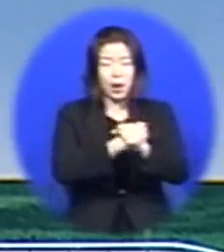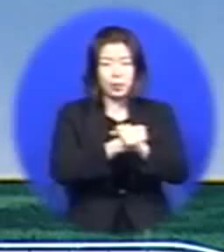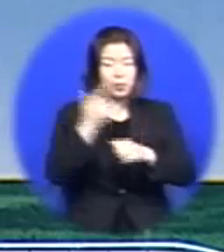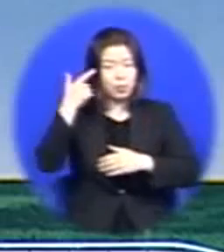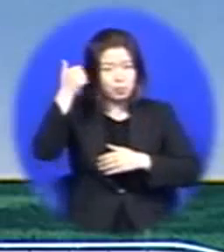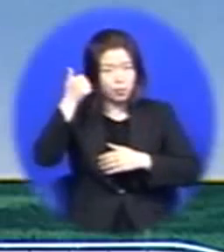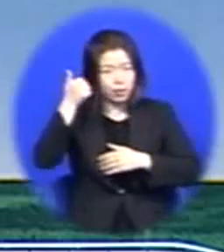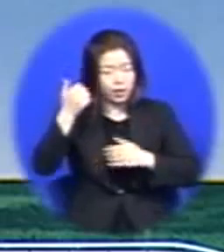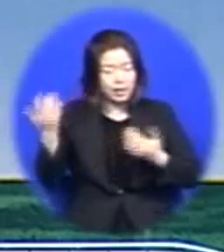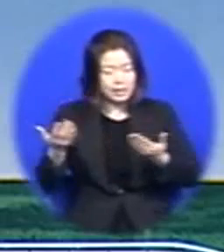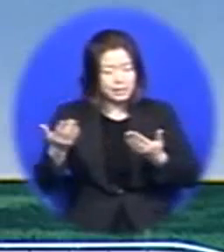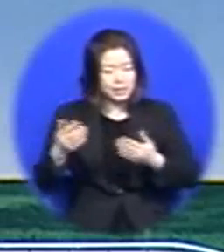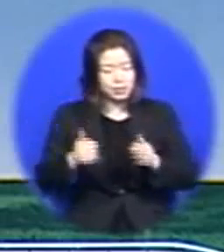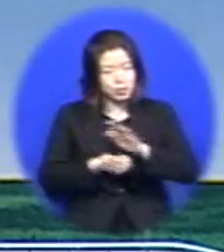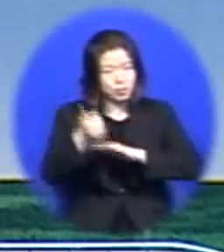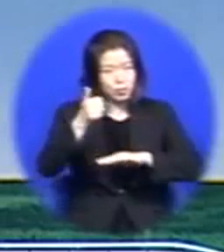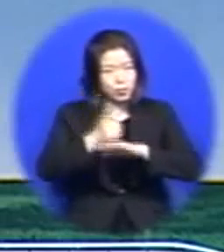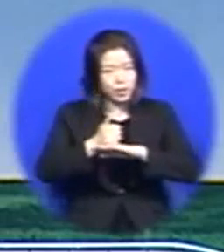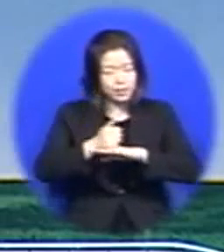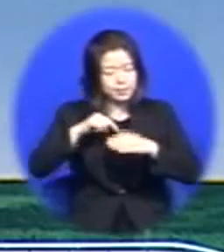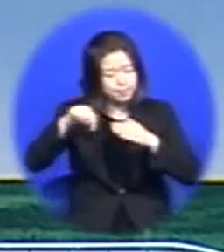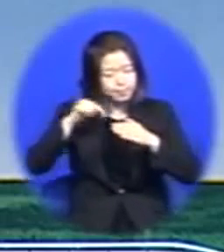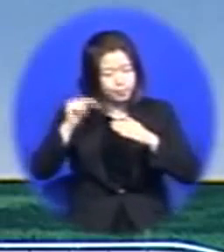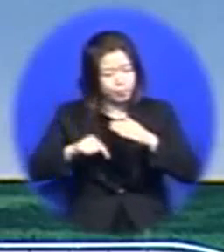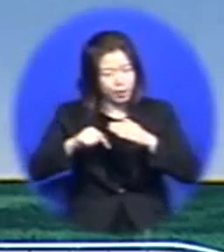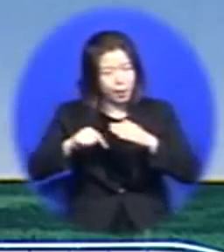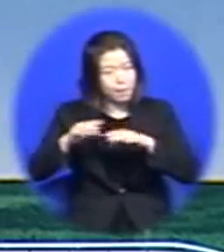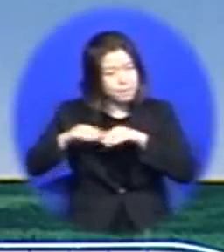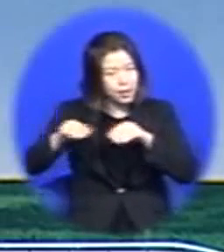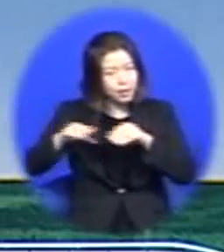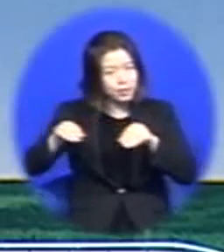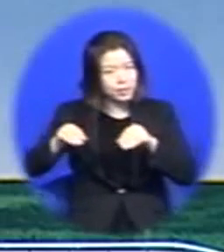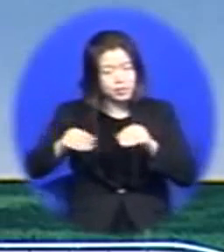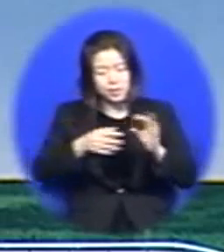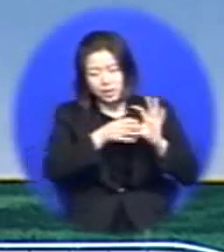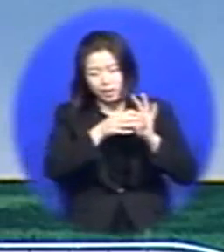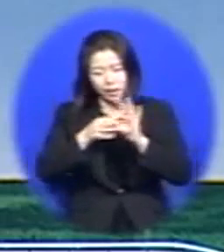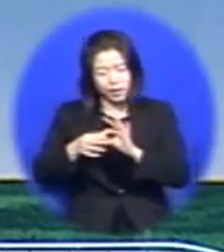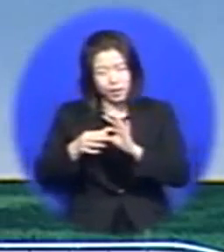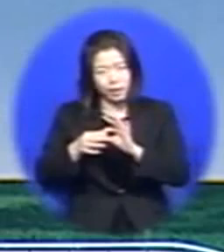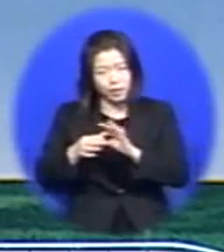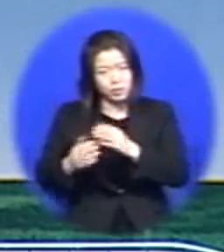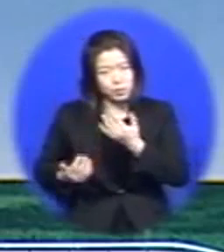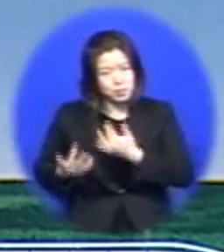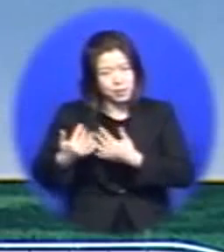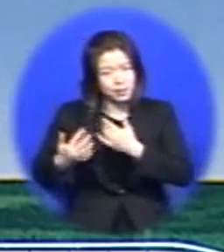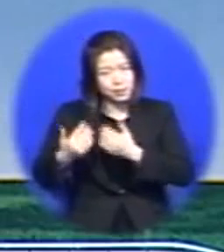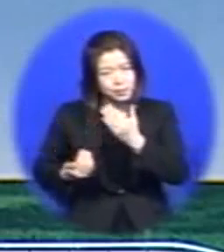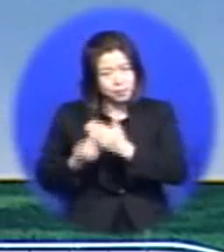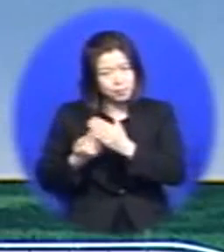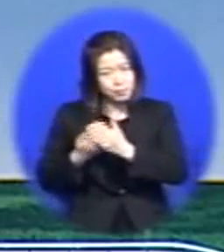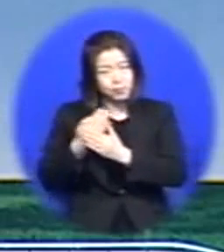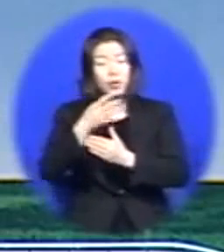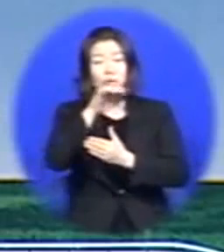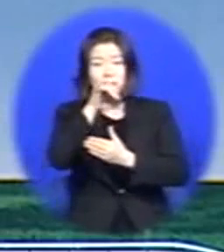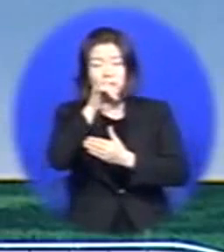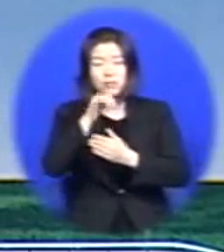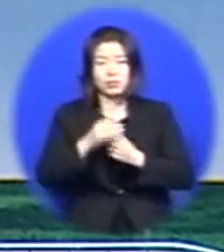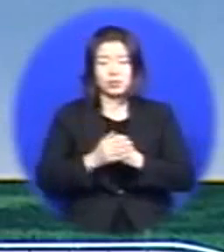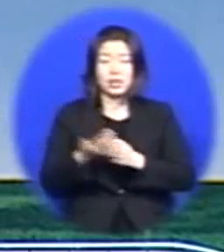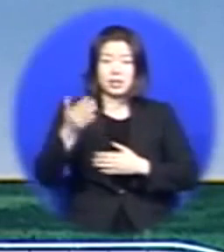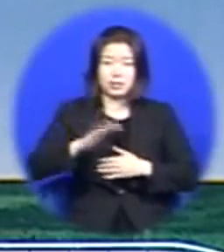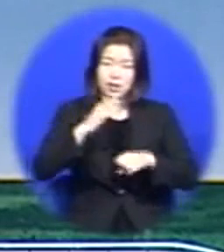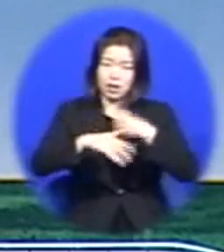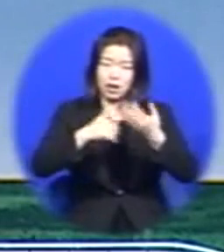성공을 해야 되겠다. 그런 마음이 제 속에서 해결되지 않게 끊임없이 제 속에서 이글거리고 있었어요.